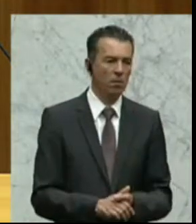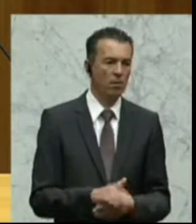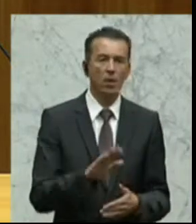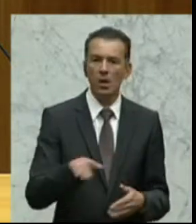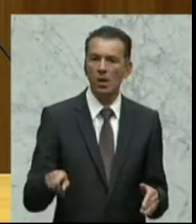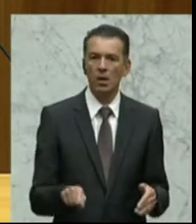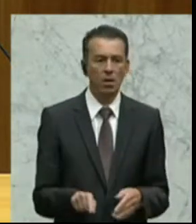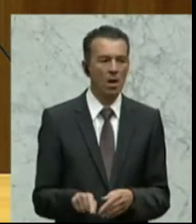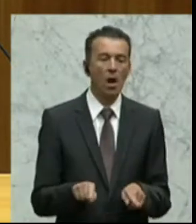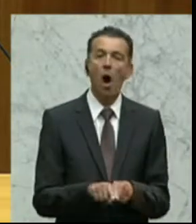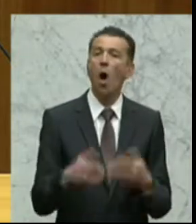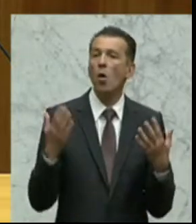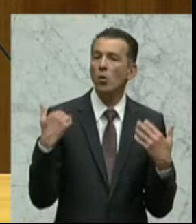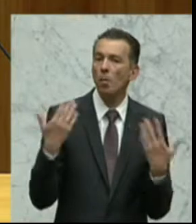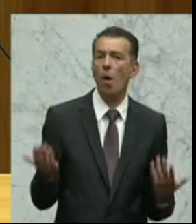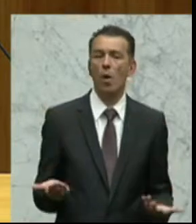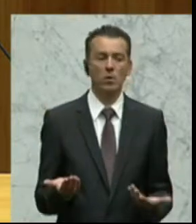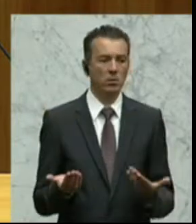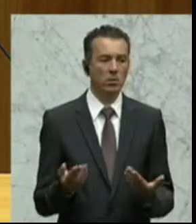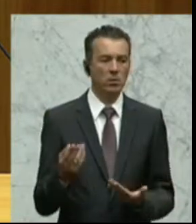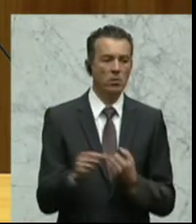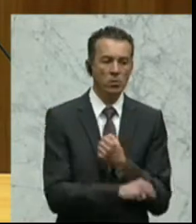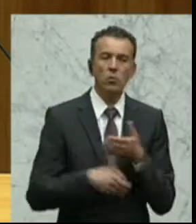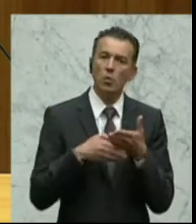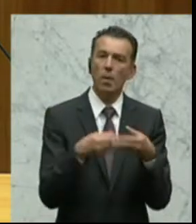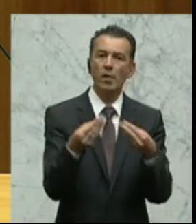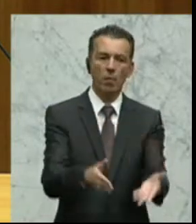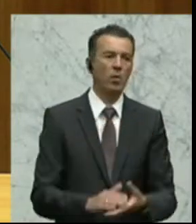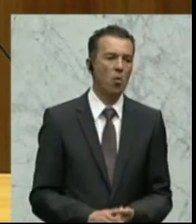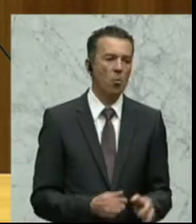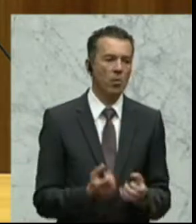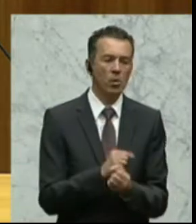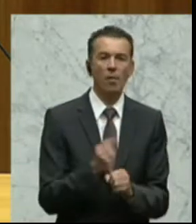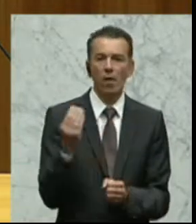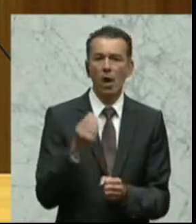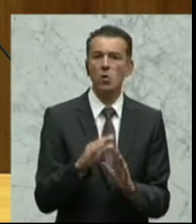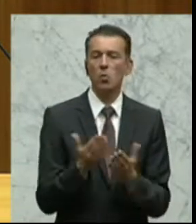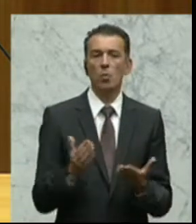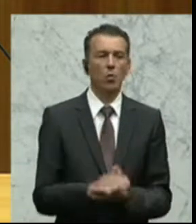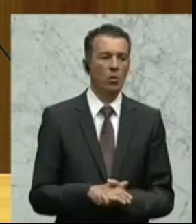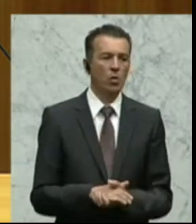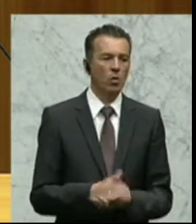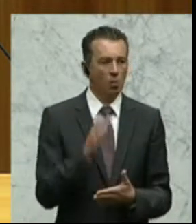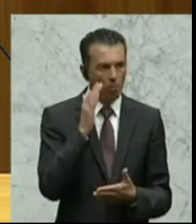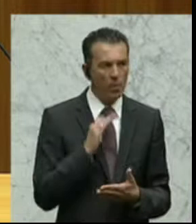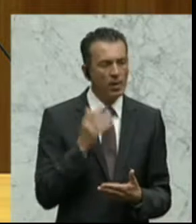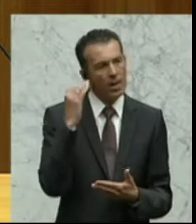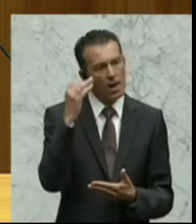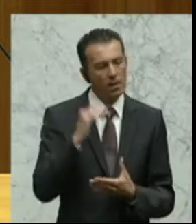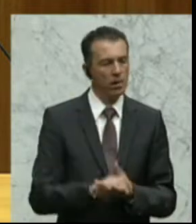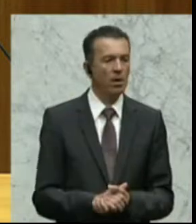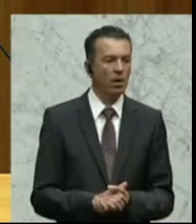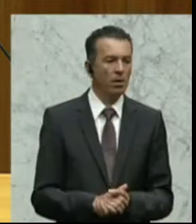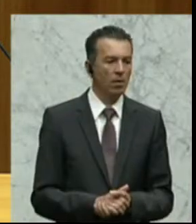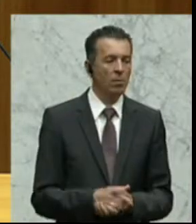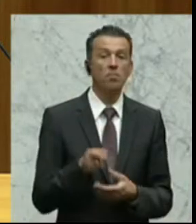Landwirte, selbstverständlich eine Studienbeihilfe bekommen oder freie Schulbücher bekommen. Und da bitte ich darüber nachzudenken, wenn wir solche